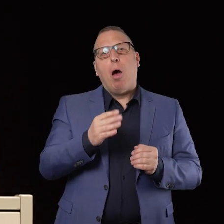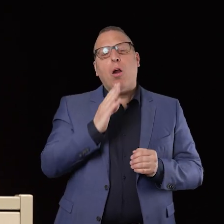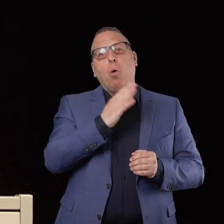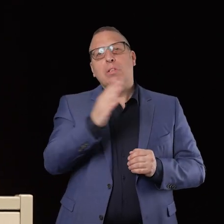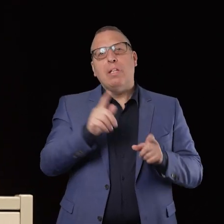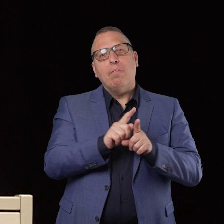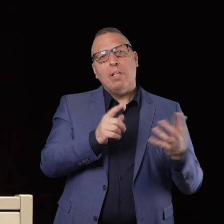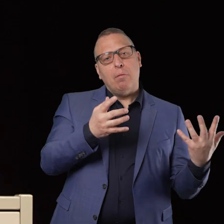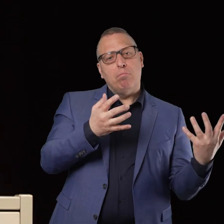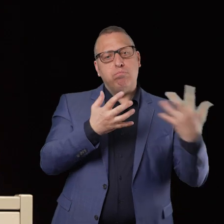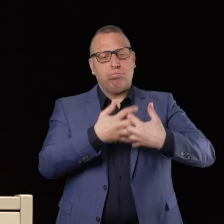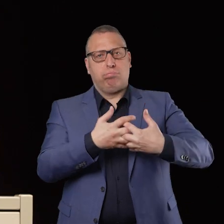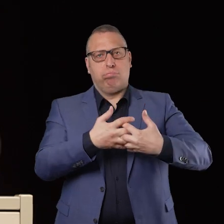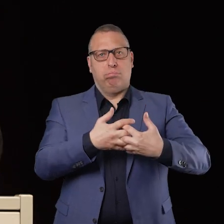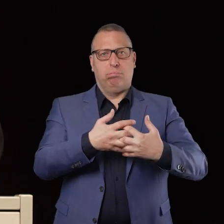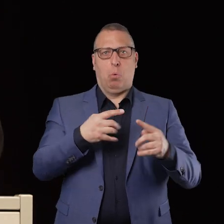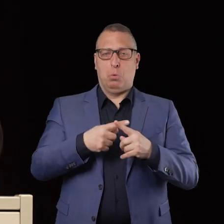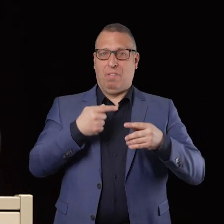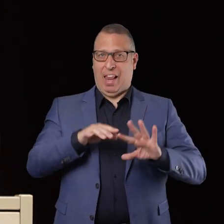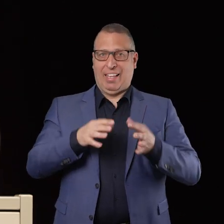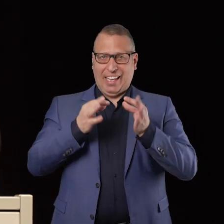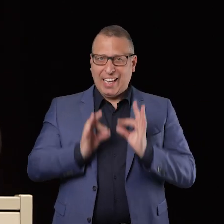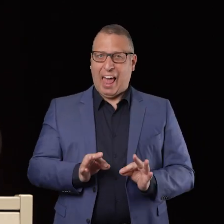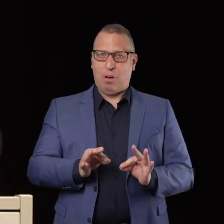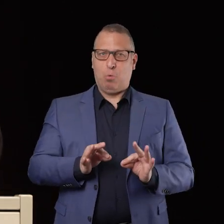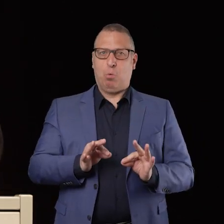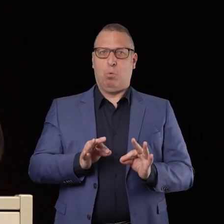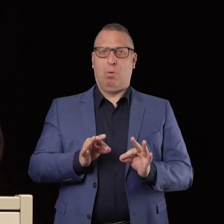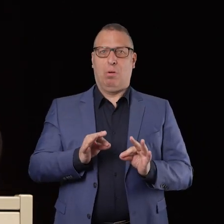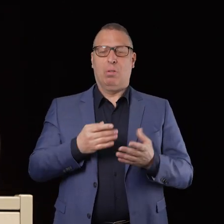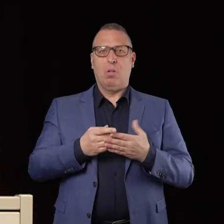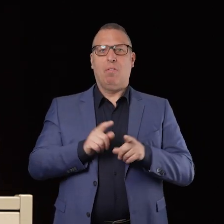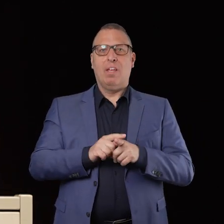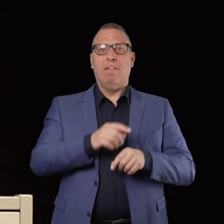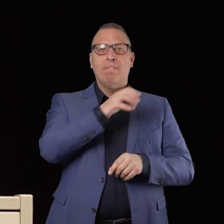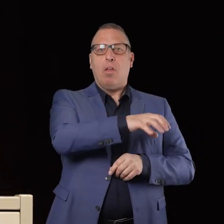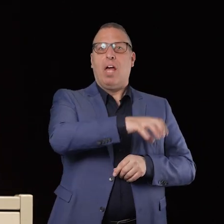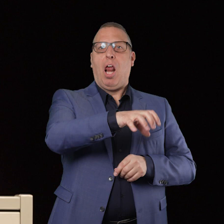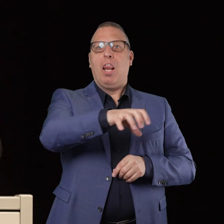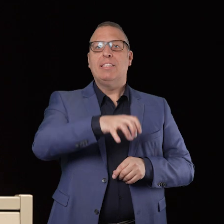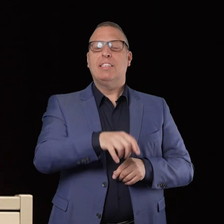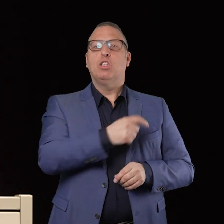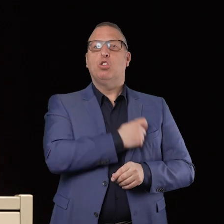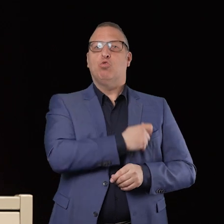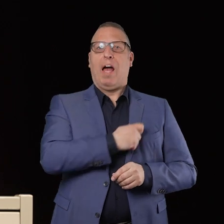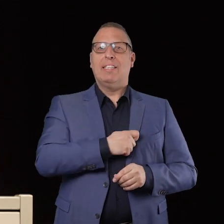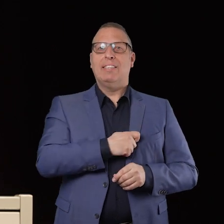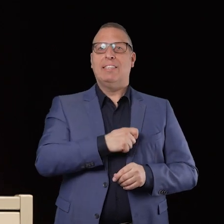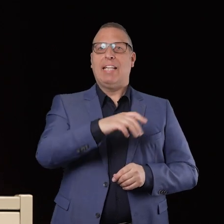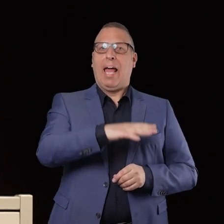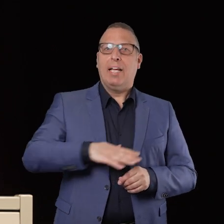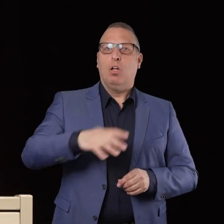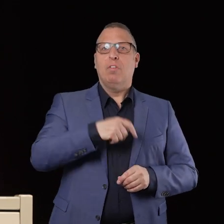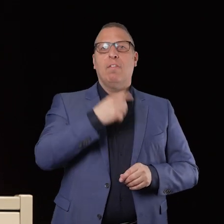im Osten einzugehen. Vielleicht hat gerade auch der föderalistische Geist der